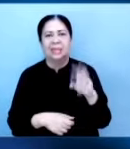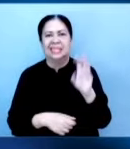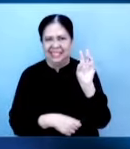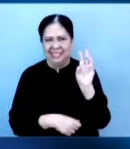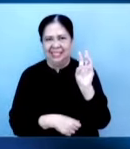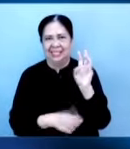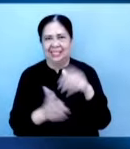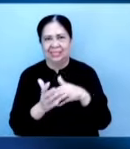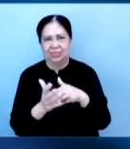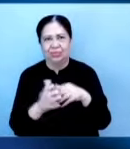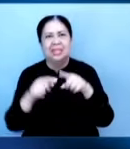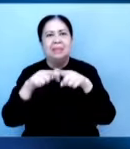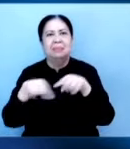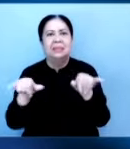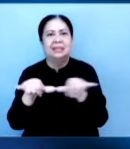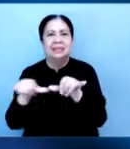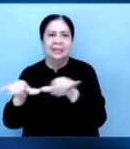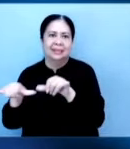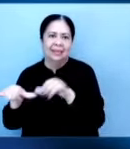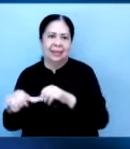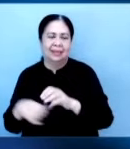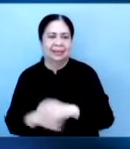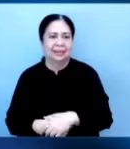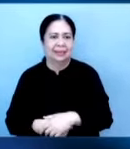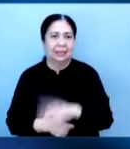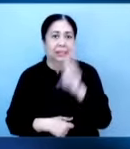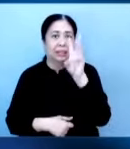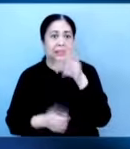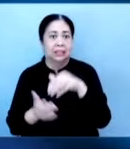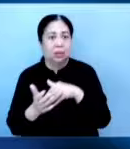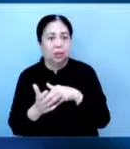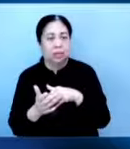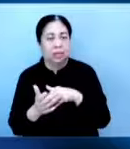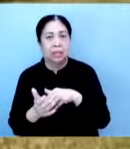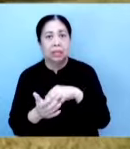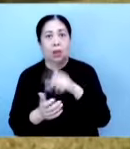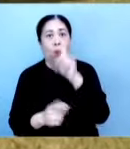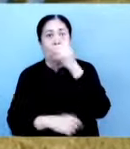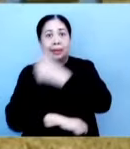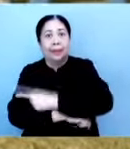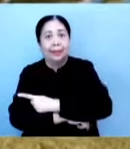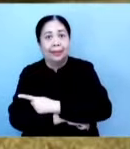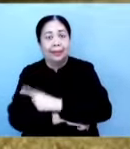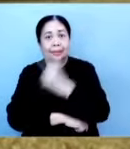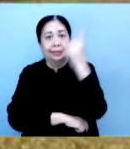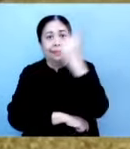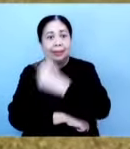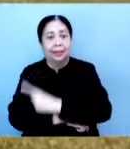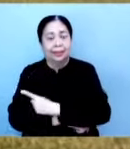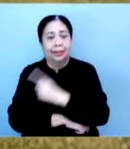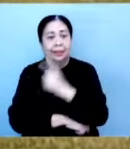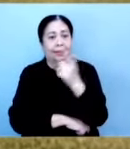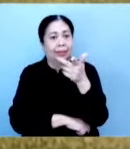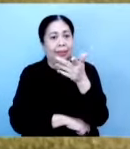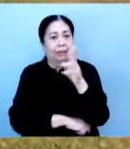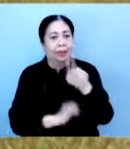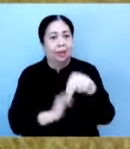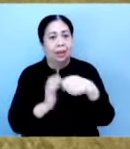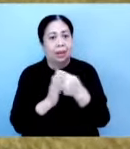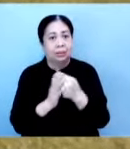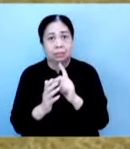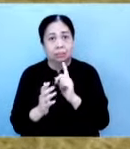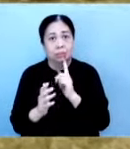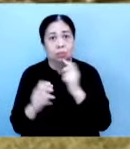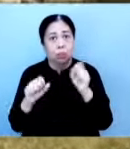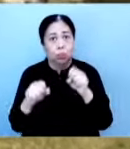nakikita natin meron pa namang Misty 6,000 yan ma'am for 24 hours seryoso koo mga mga matatanda yung mga nanay pwede R